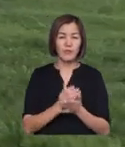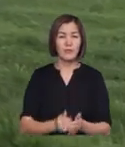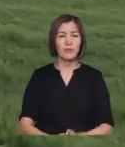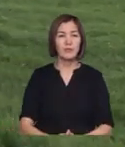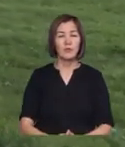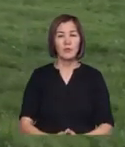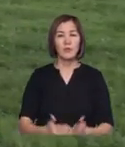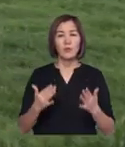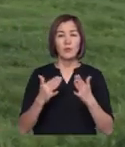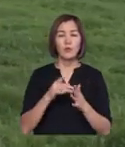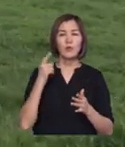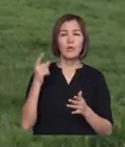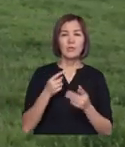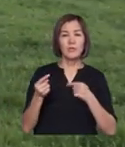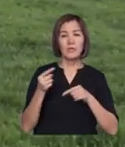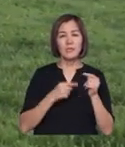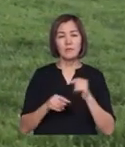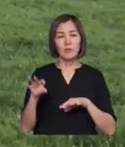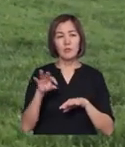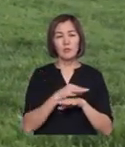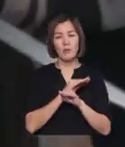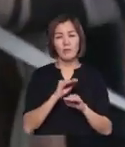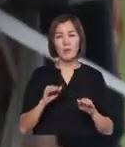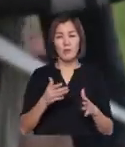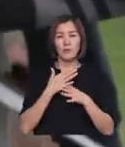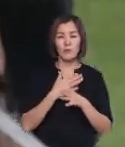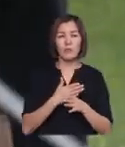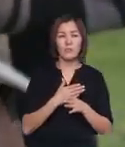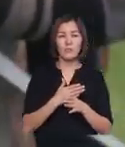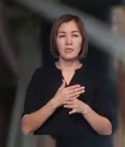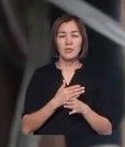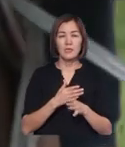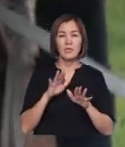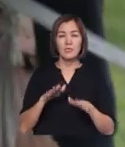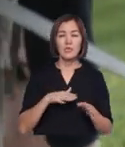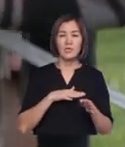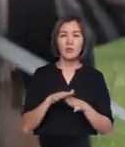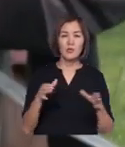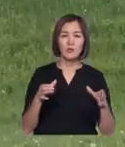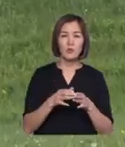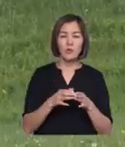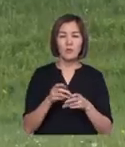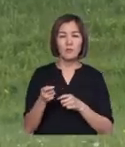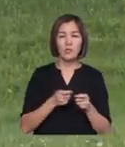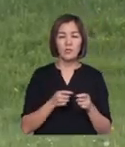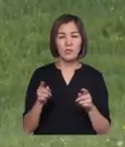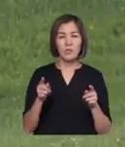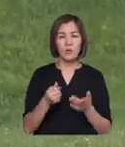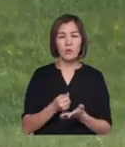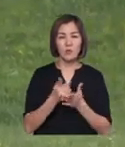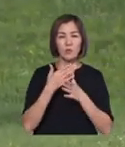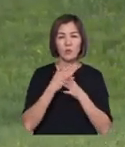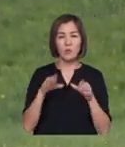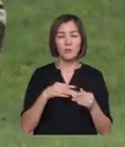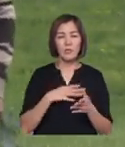Үй шаруашылығында жеке кәсіпкерге жұбайы мен балалар көмектеседі. Сонымен қатар жергілікті атқарушы органның басшылығы да ерекше қолдау